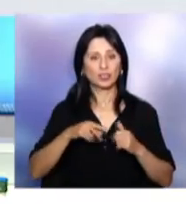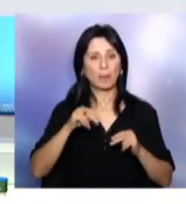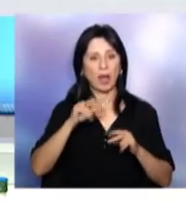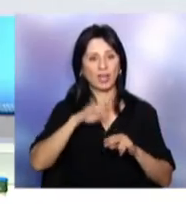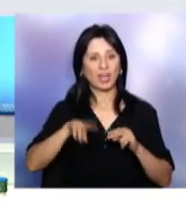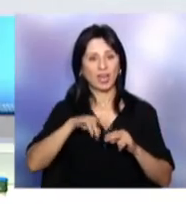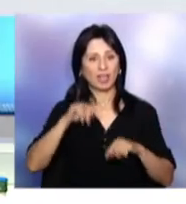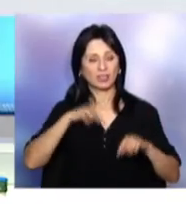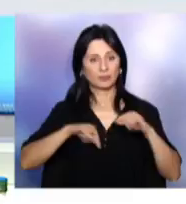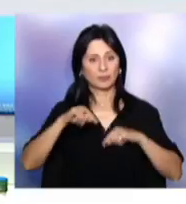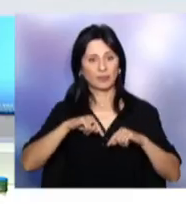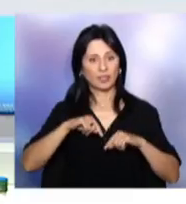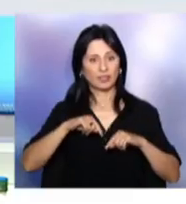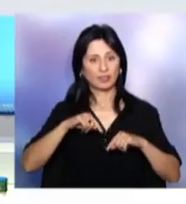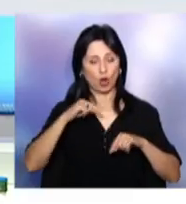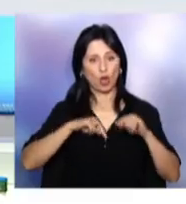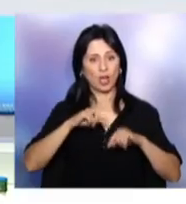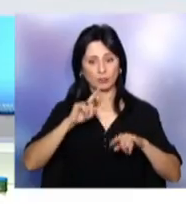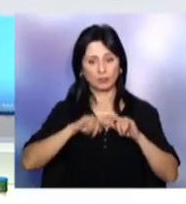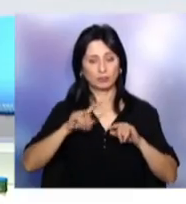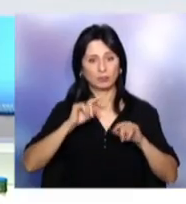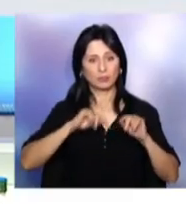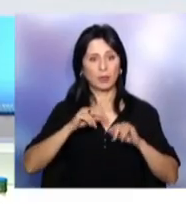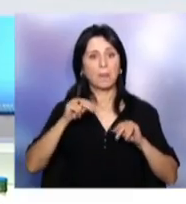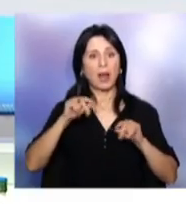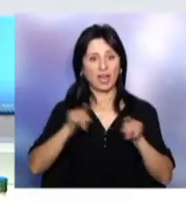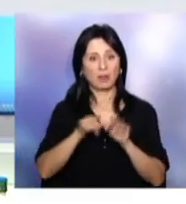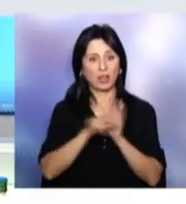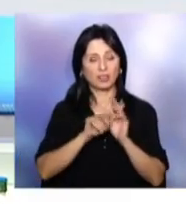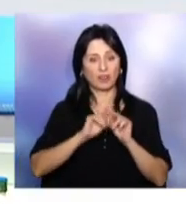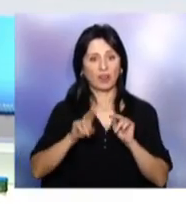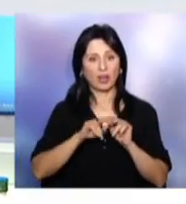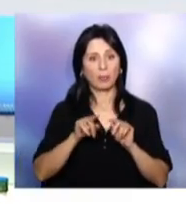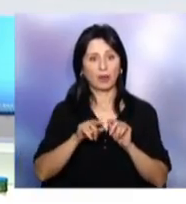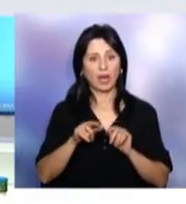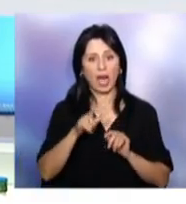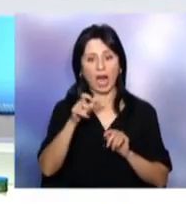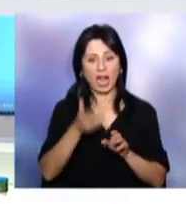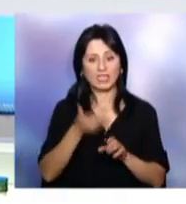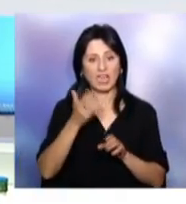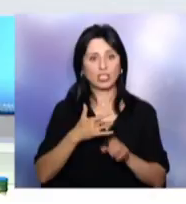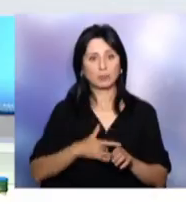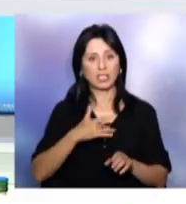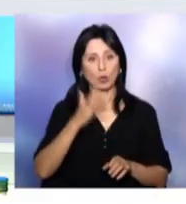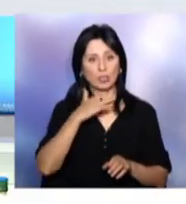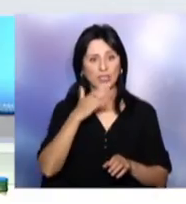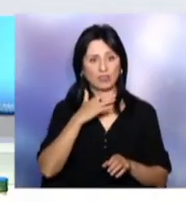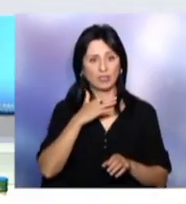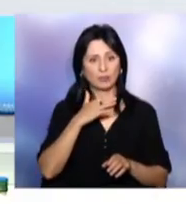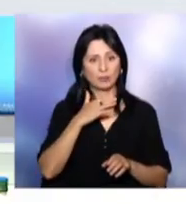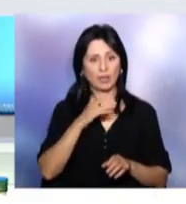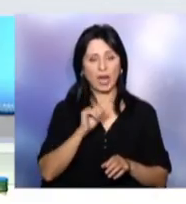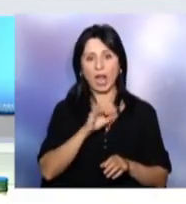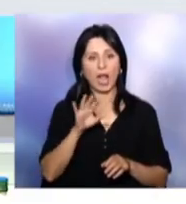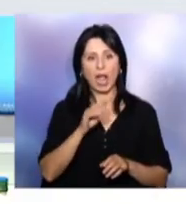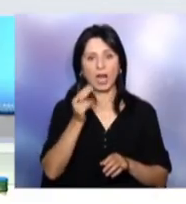ჩვენ არა მარტო წყალს ვკარგავთ და წყლის ორთქლს, არამედ მარილებსაც ვკარგავთ. ამიტომ გაზგასული მინერალური წყალი, რასაკვირველია,